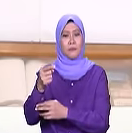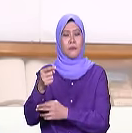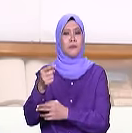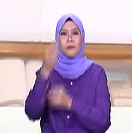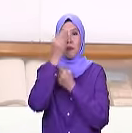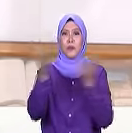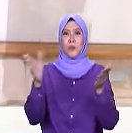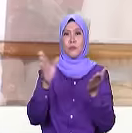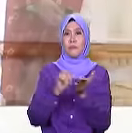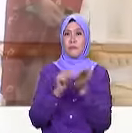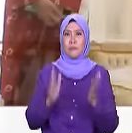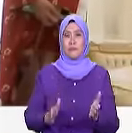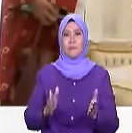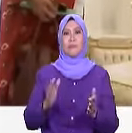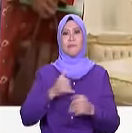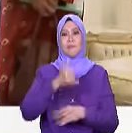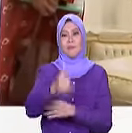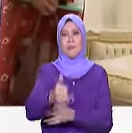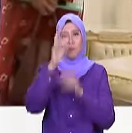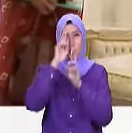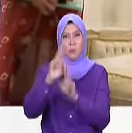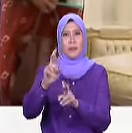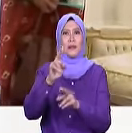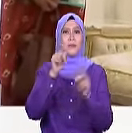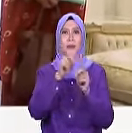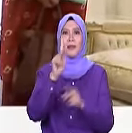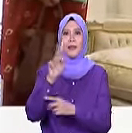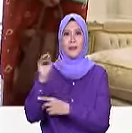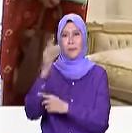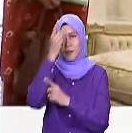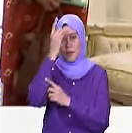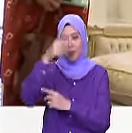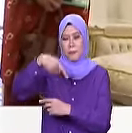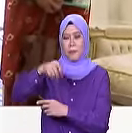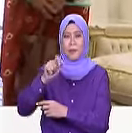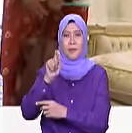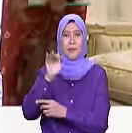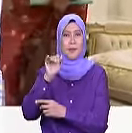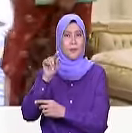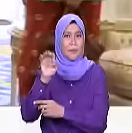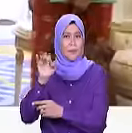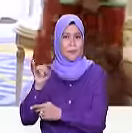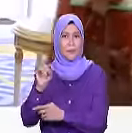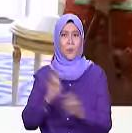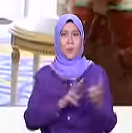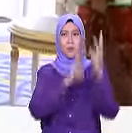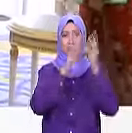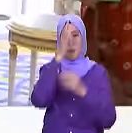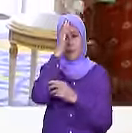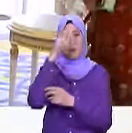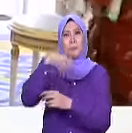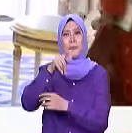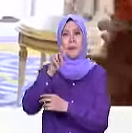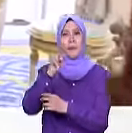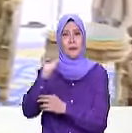kepada pemberita selepas mengadakan kunjungan hormat terhadap Ketua Menteri Datuk Patinggi Abang Johari Tonopeng di Wisma Bapa Malaysia Petra